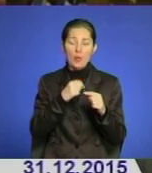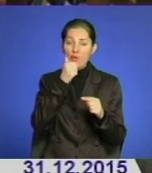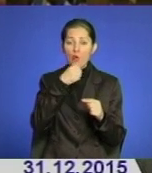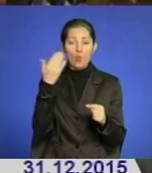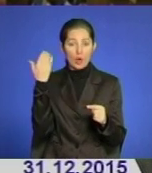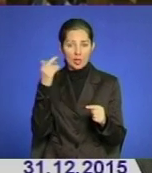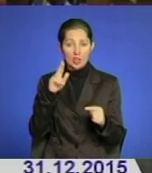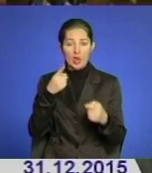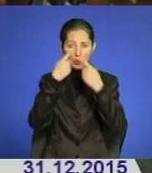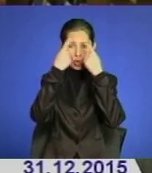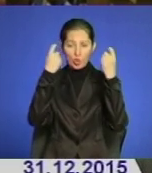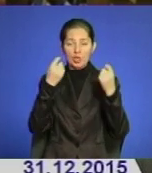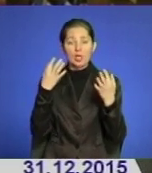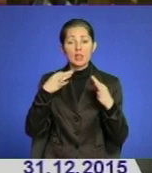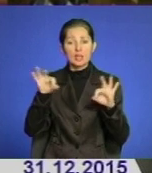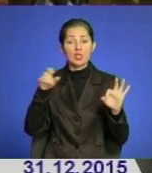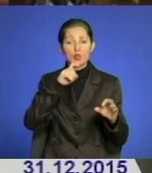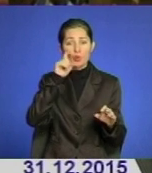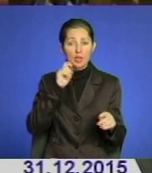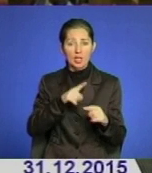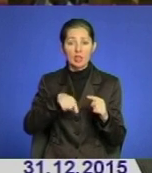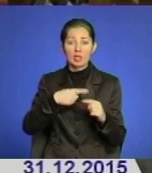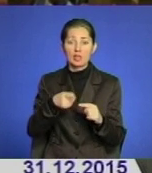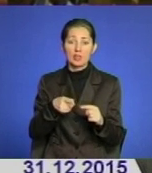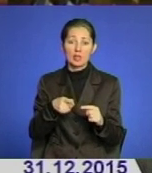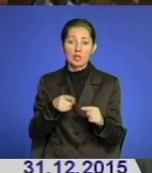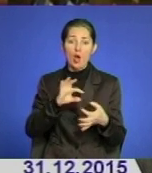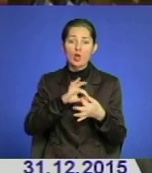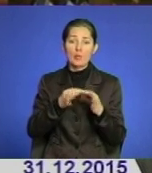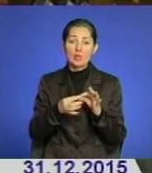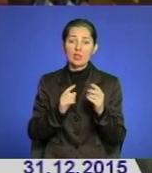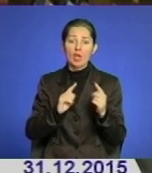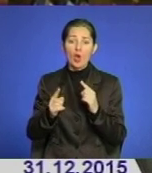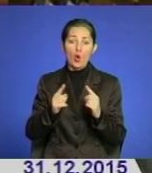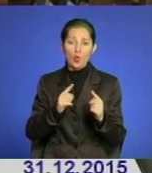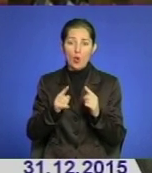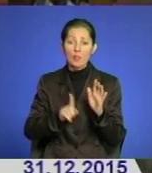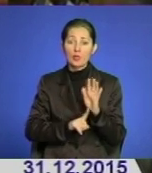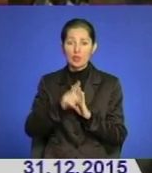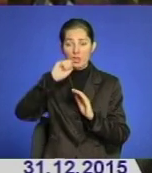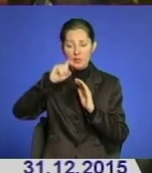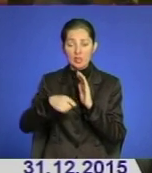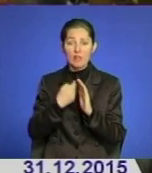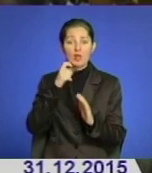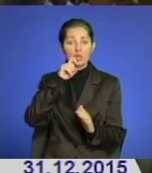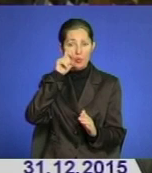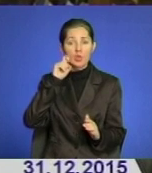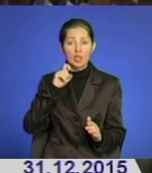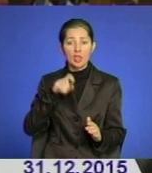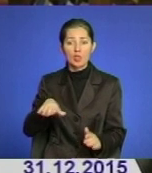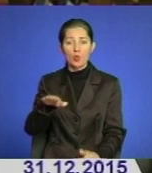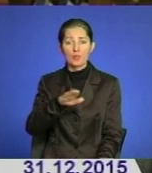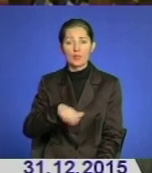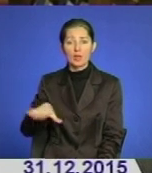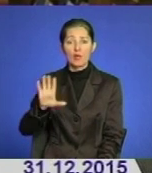проголошена незалежність України. І через олімпійський рух почали узнавати Україну